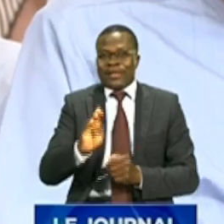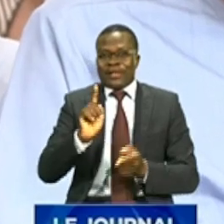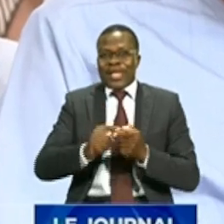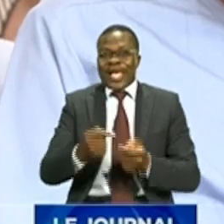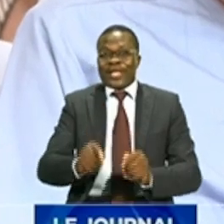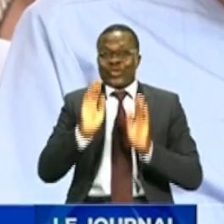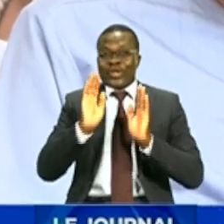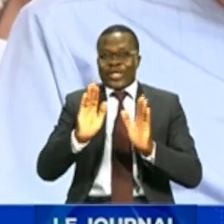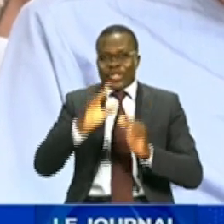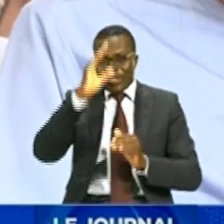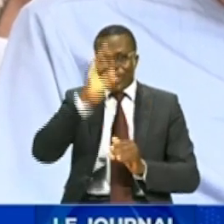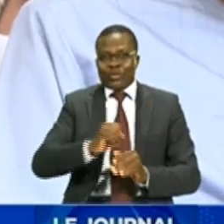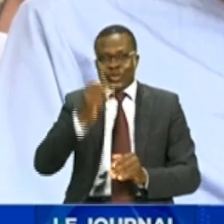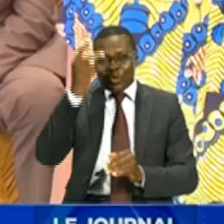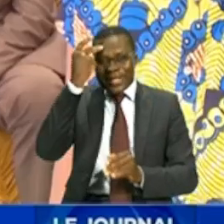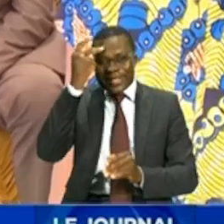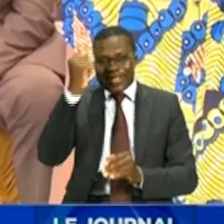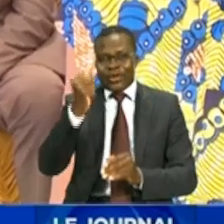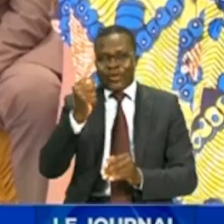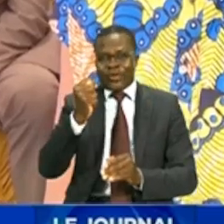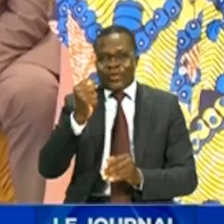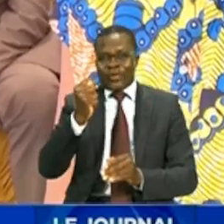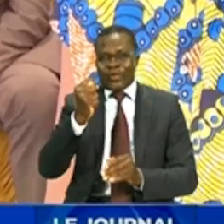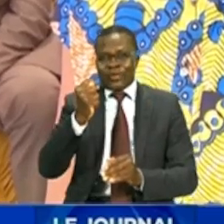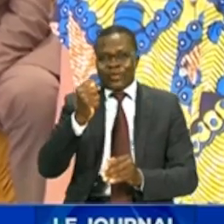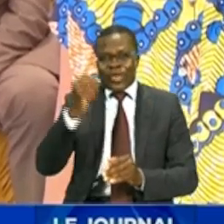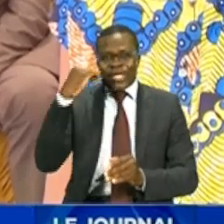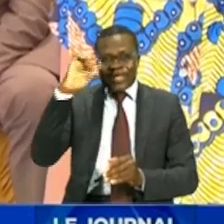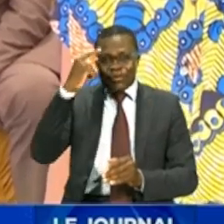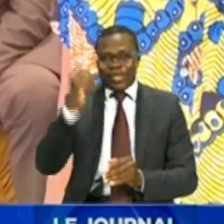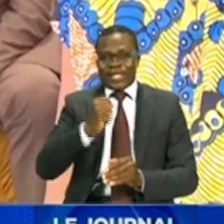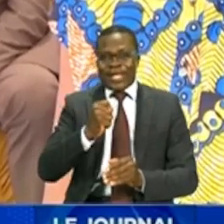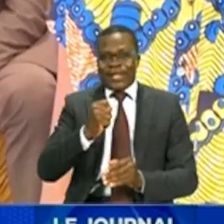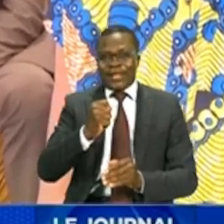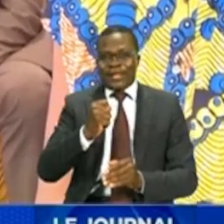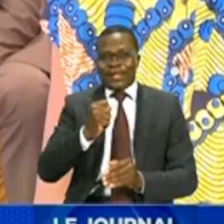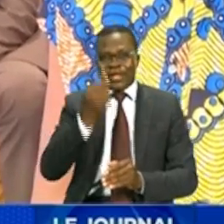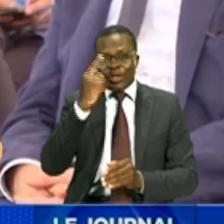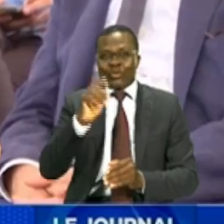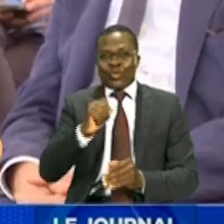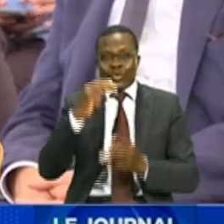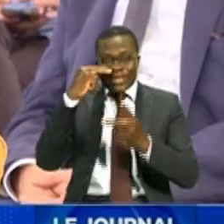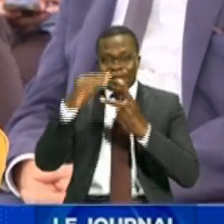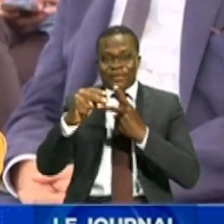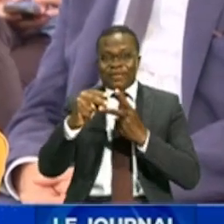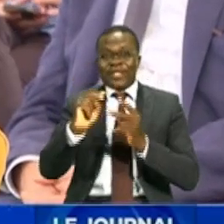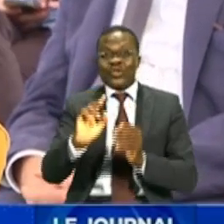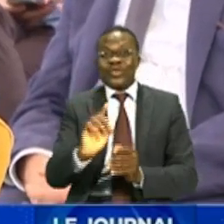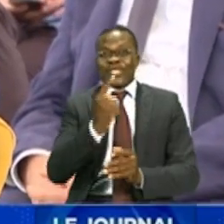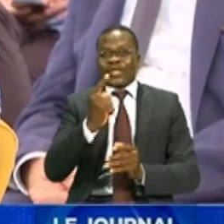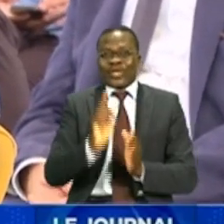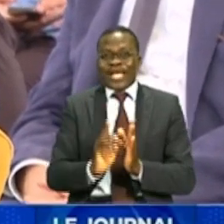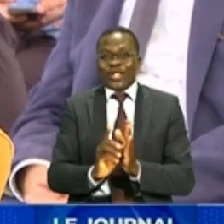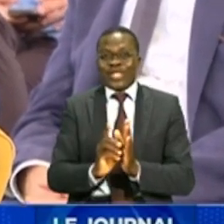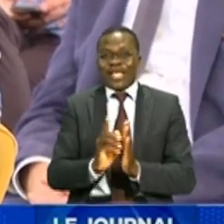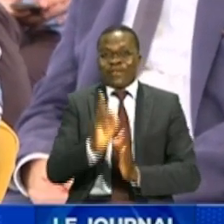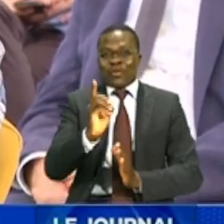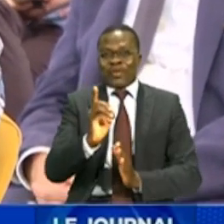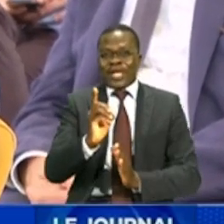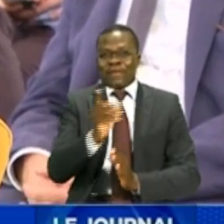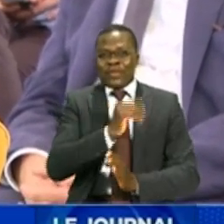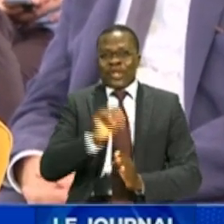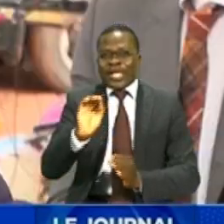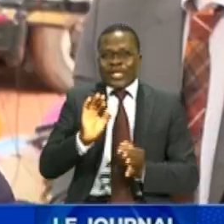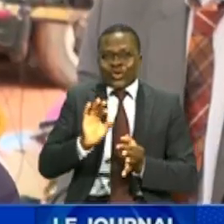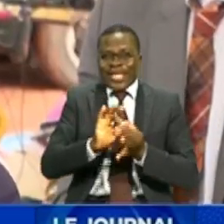son Excellence Monsieur Patrice Talon, chef de l'État, pour sa vision singulière du développement et